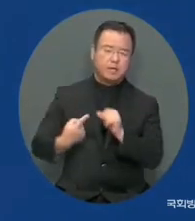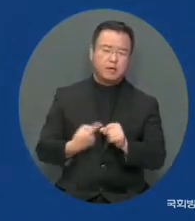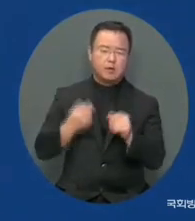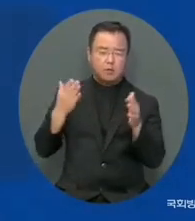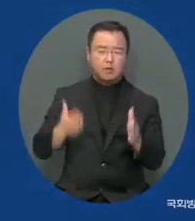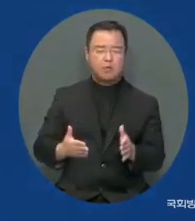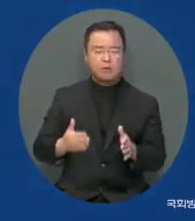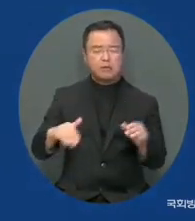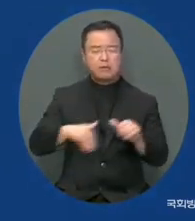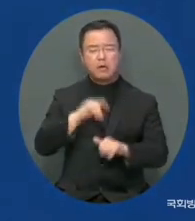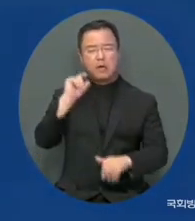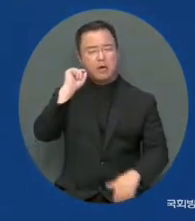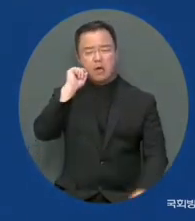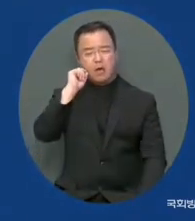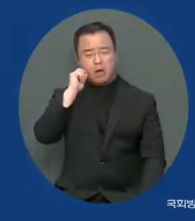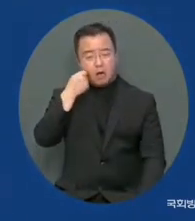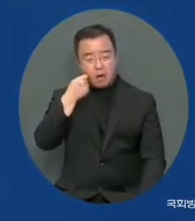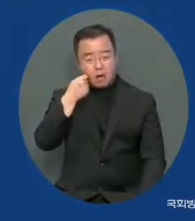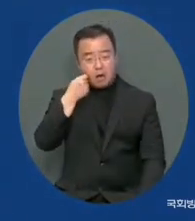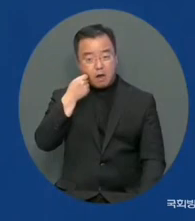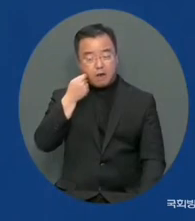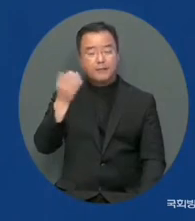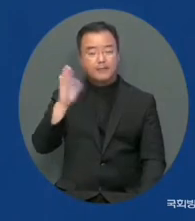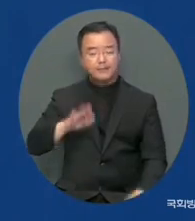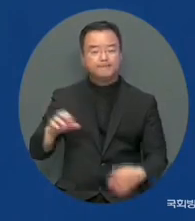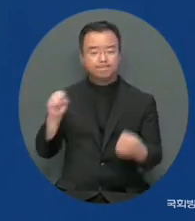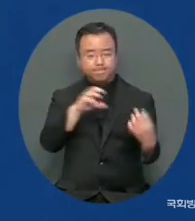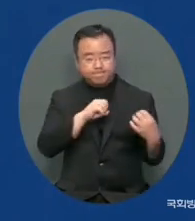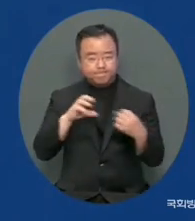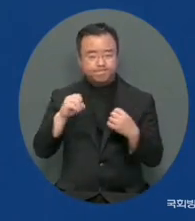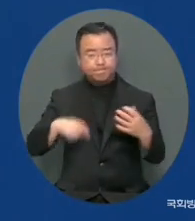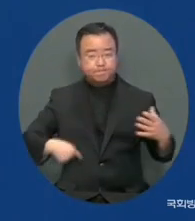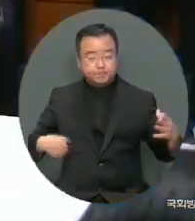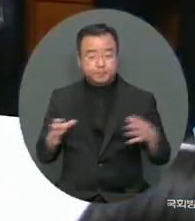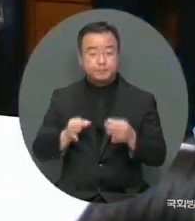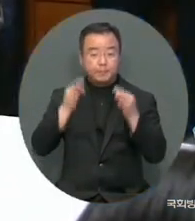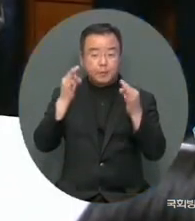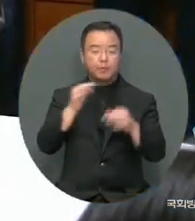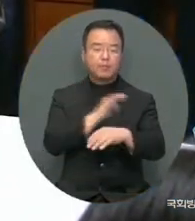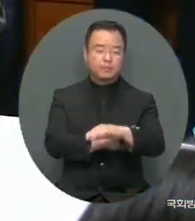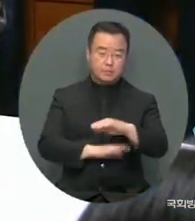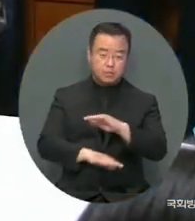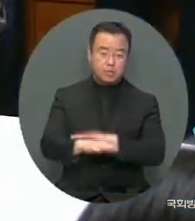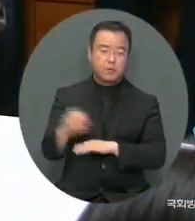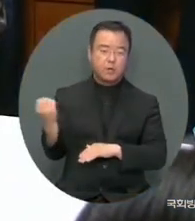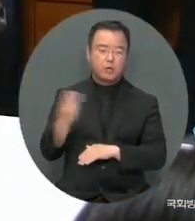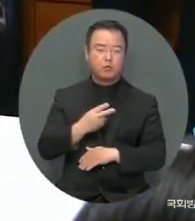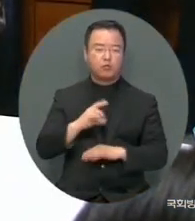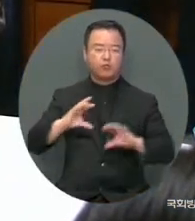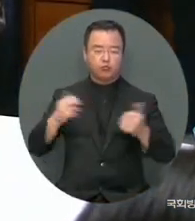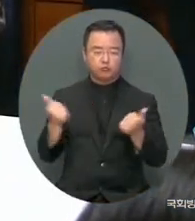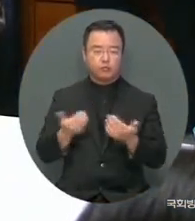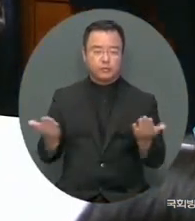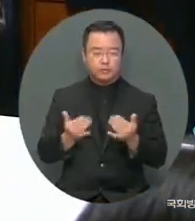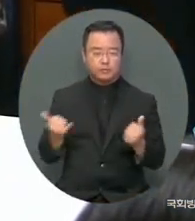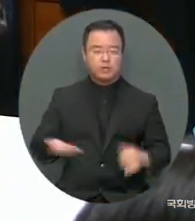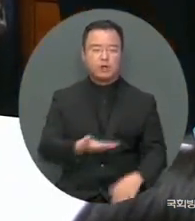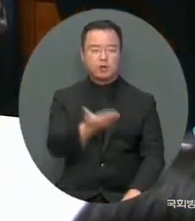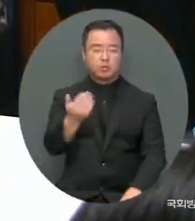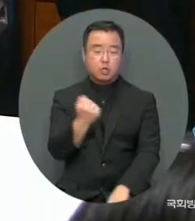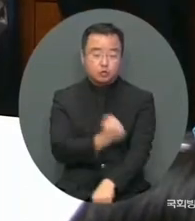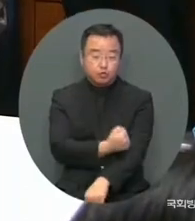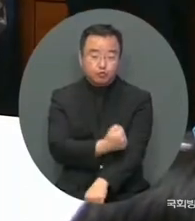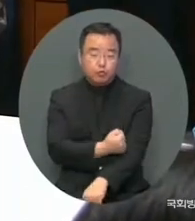여건에서도 대화와 협력을 위해 노력해 주신 여야 지도부, 또 국회 직원 여러분들이 노고에 감사드립니다.